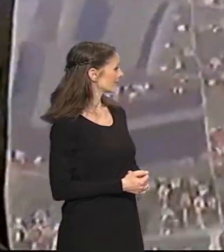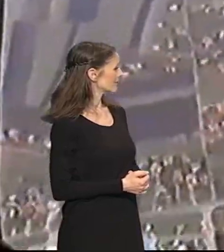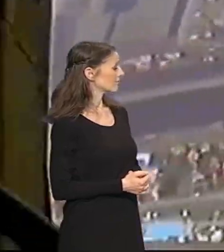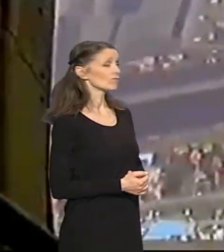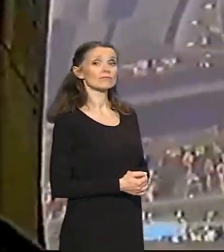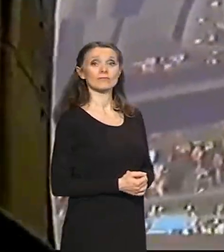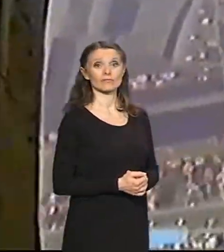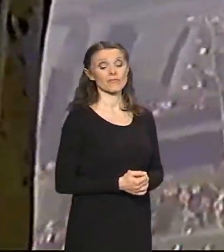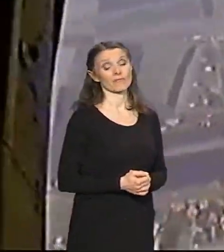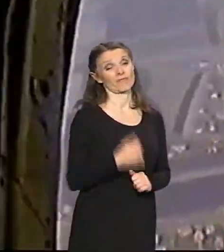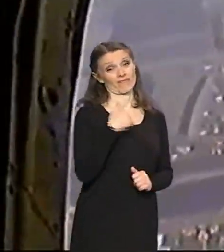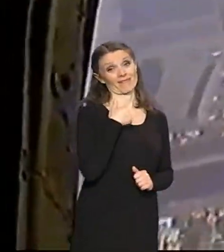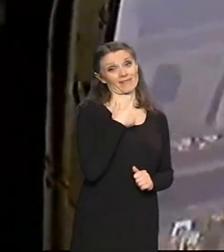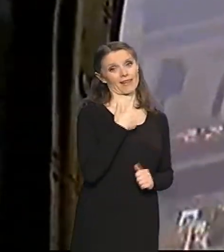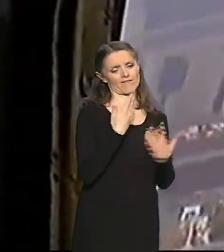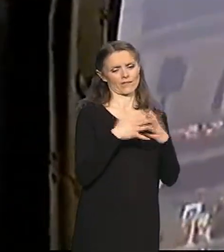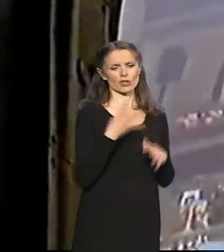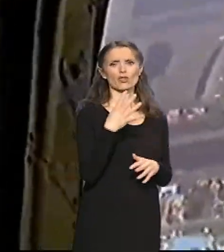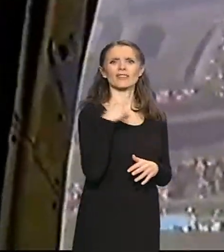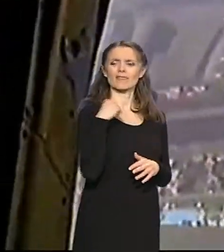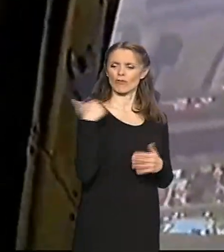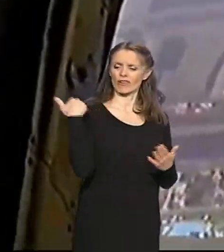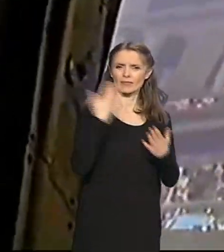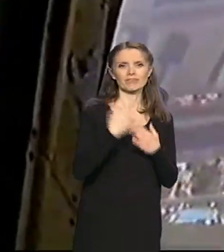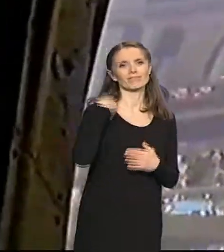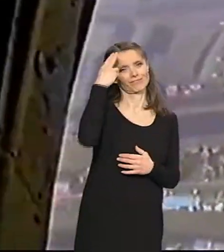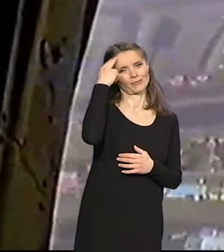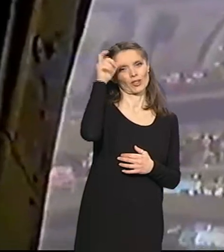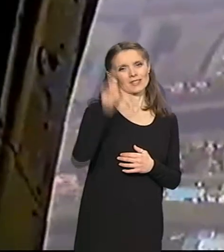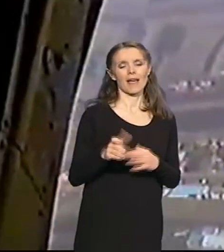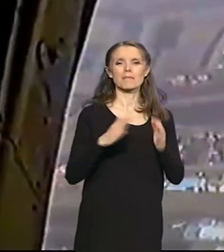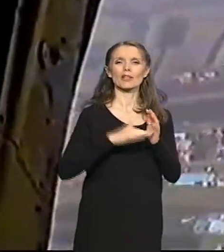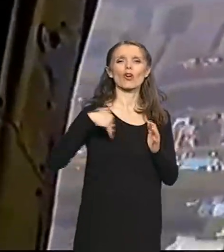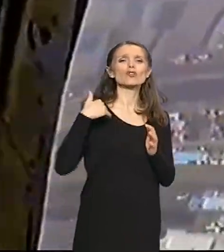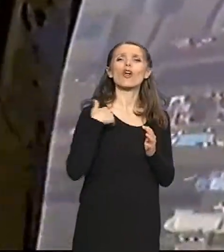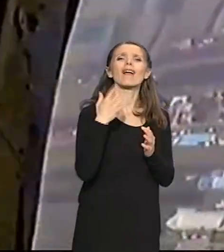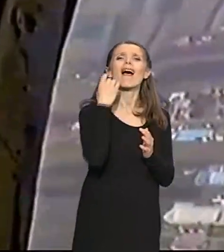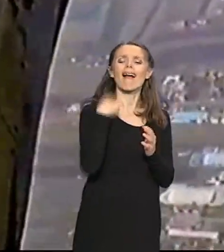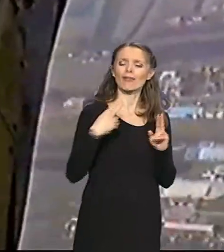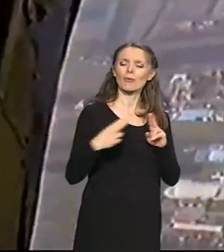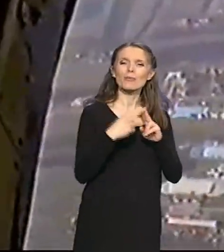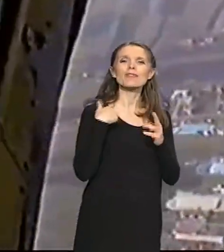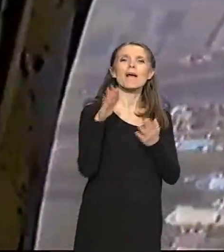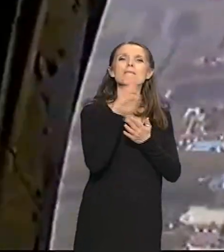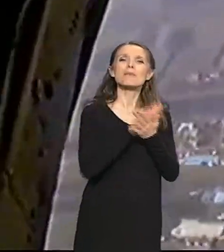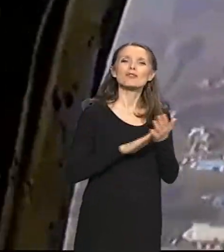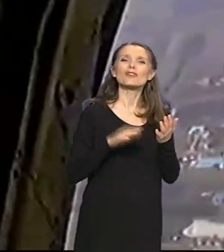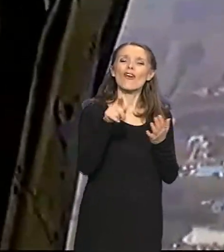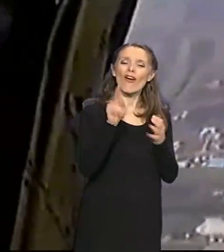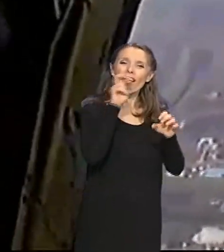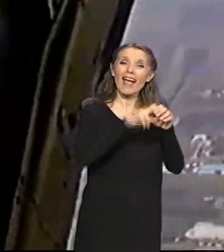Ove četiri decenije kako je poznaje Mirka Đorđevića, u stvari mi se znamo iz perioda kad je počeo kao student